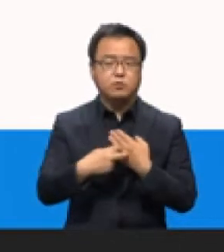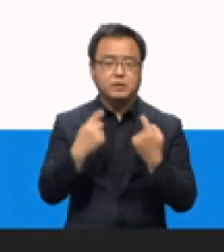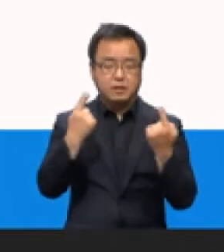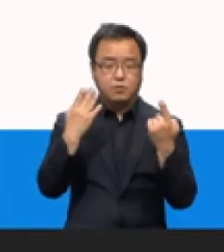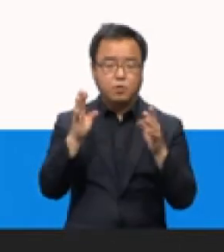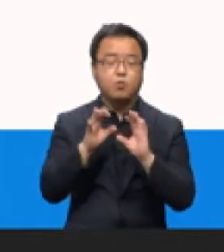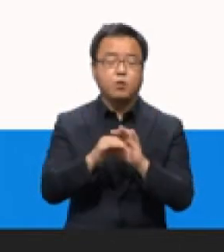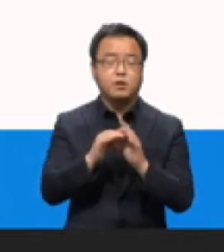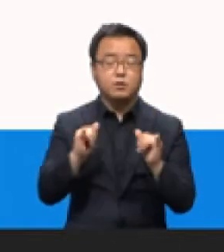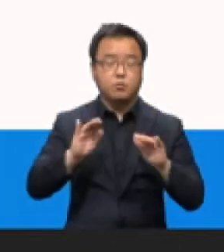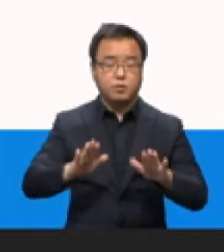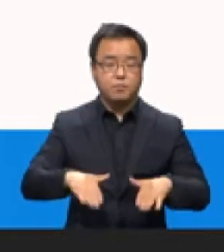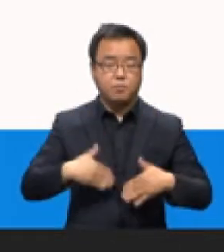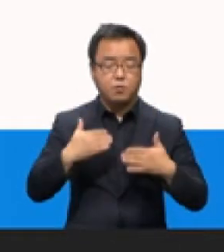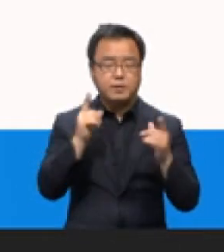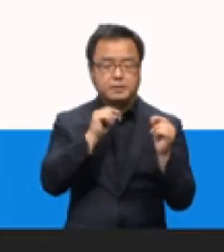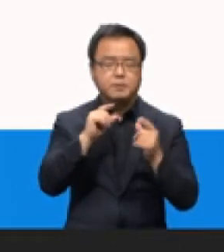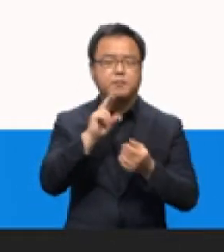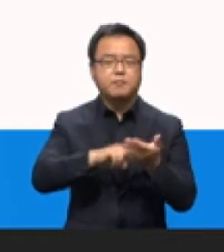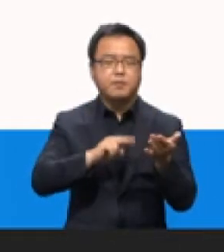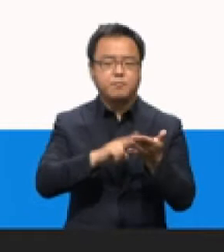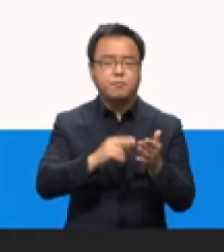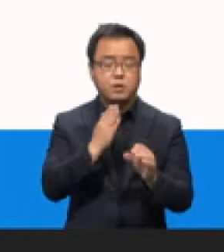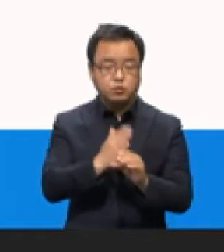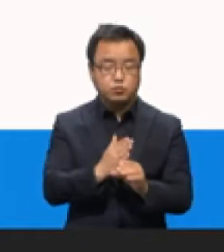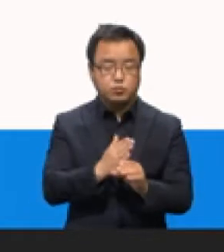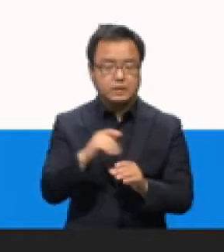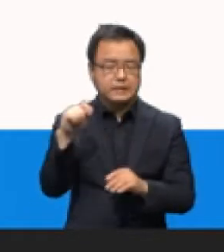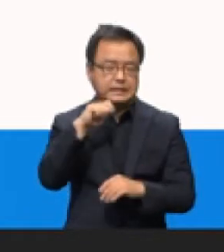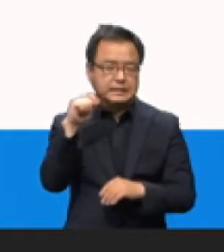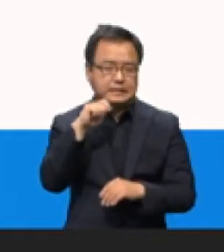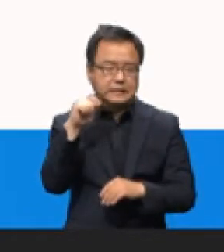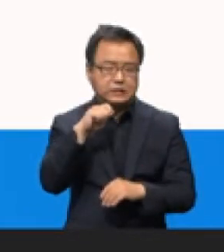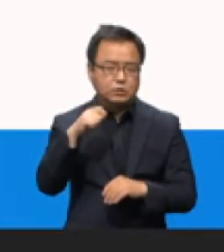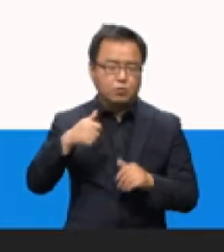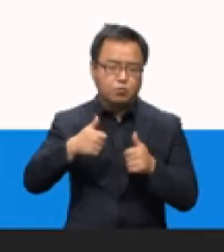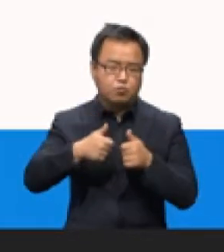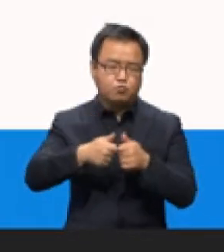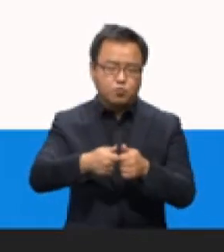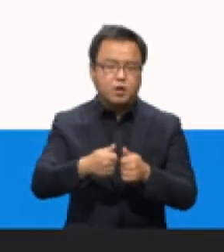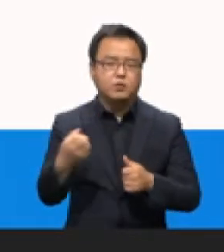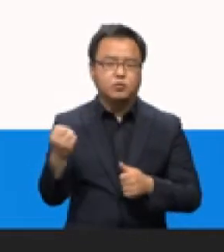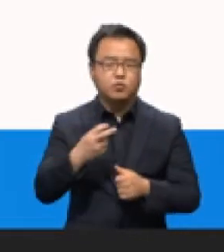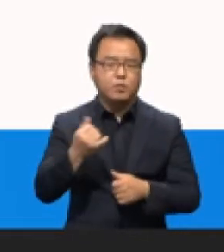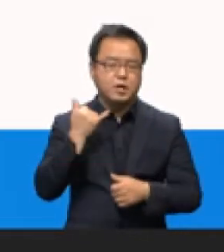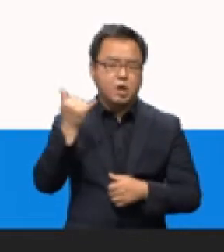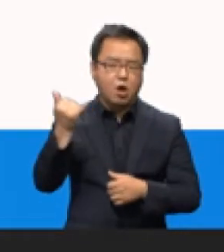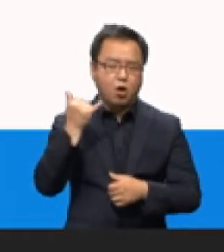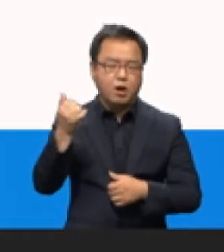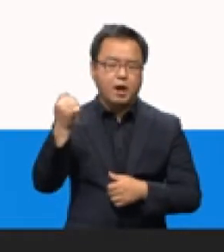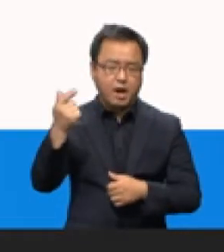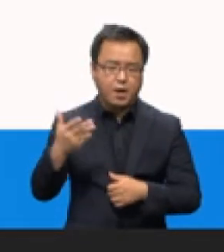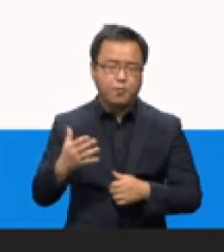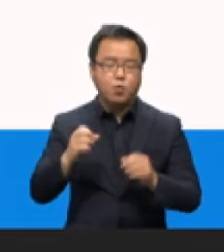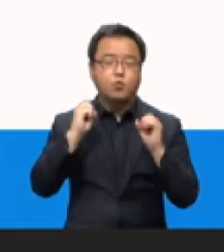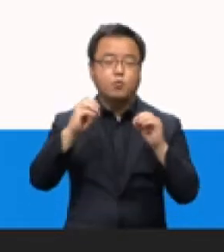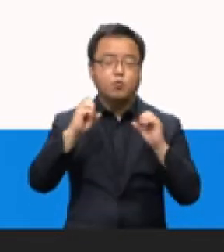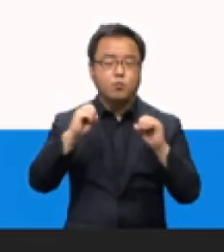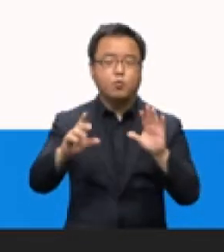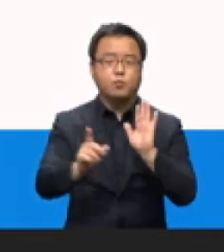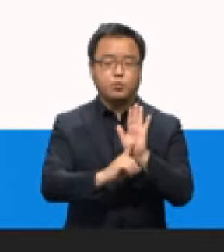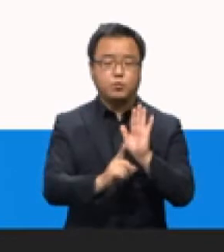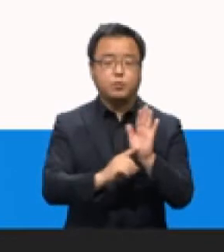봄 다양한 음식 판매 현장에서 칫솔과 치약 그리고 연락처를 나눠주며 이 치과를 방문해야 한다고